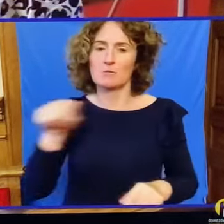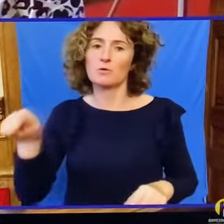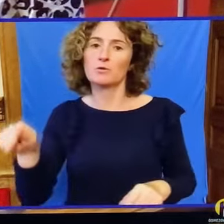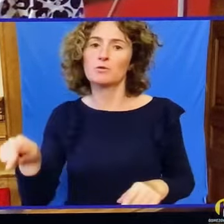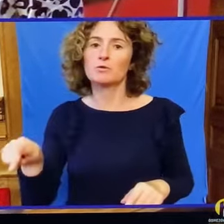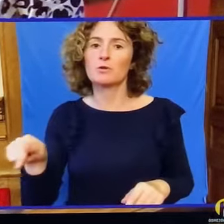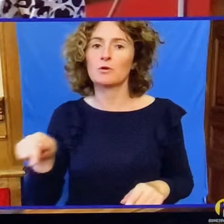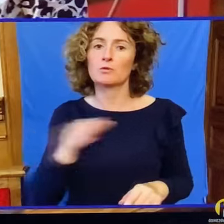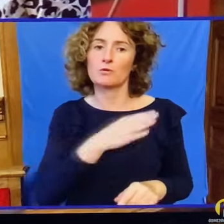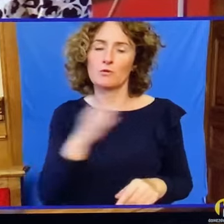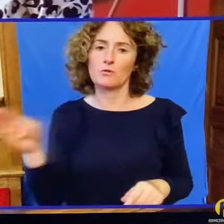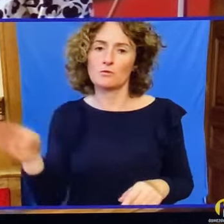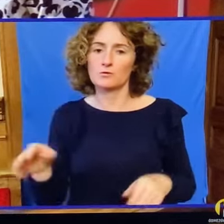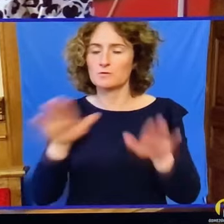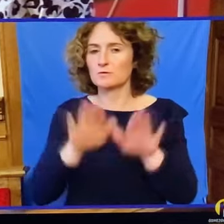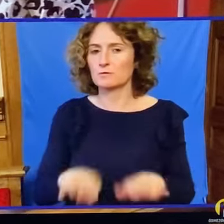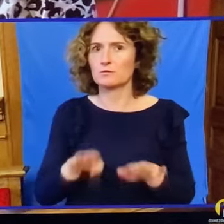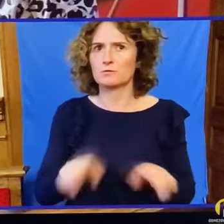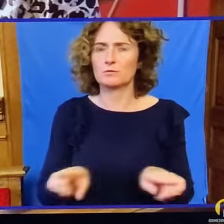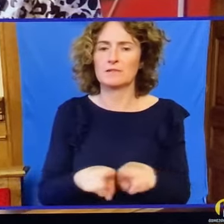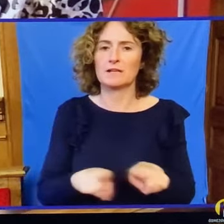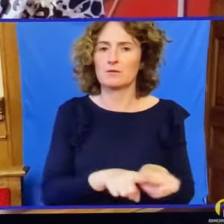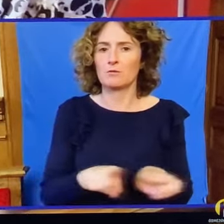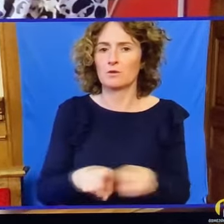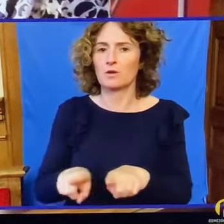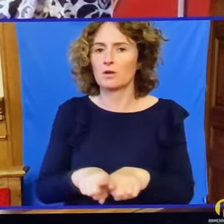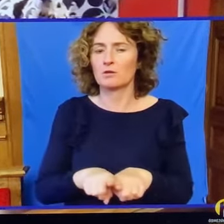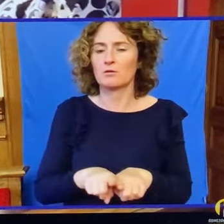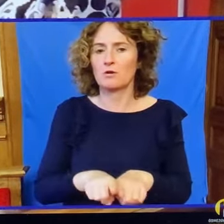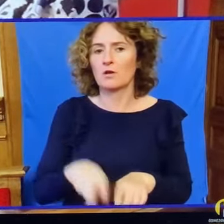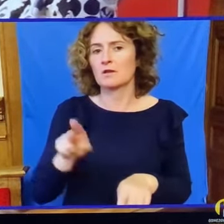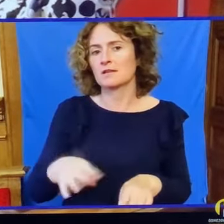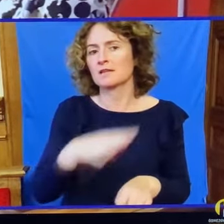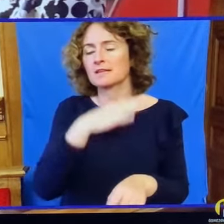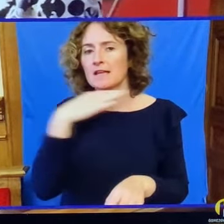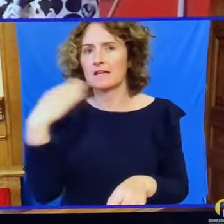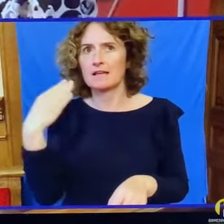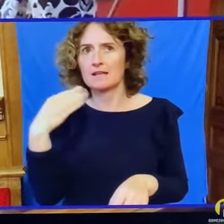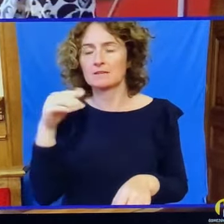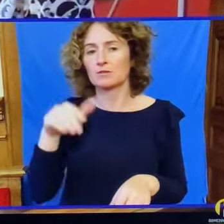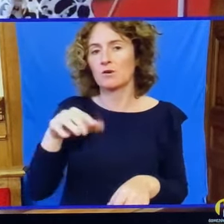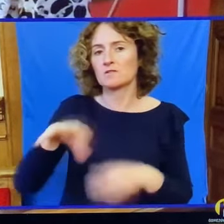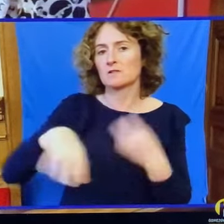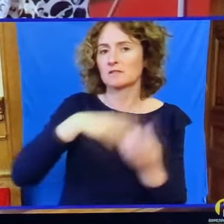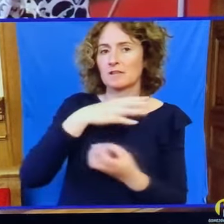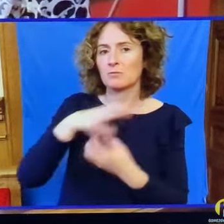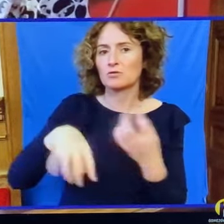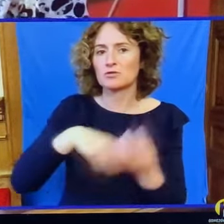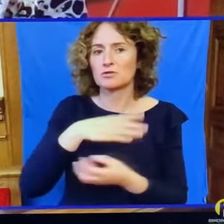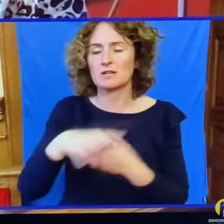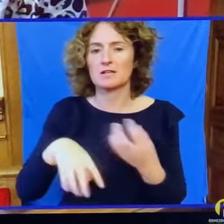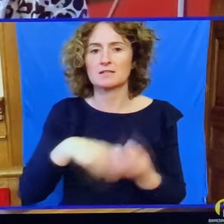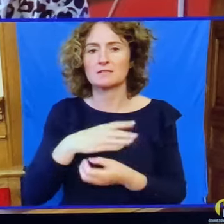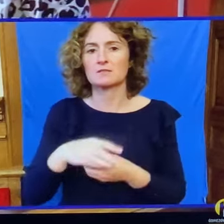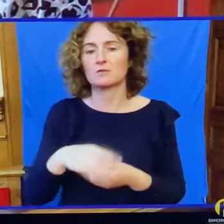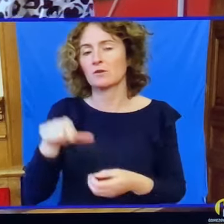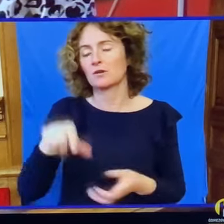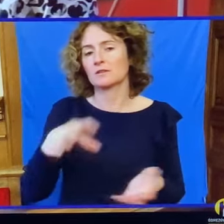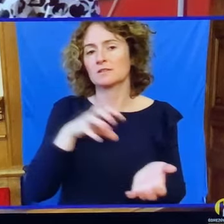akiknek talán elegendő volt az a demonstráció, amit a felháborodott, jóérzésű városlakókkal